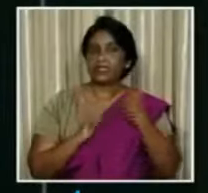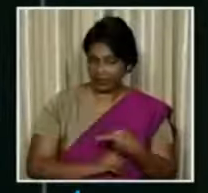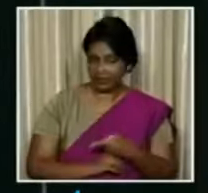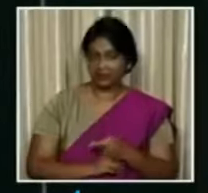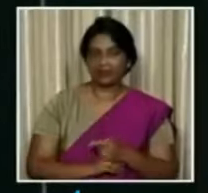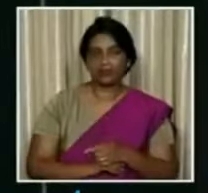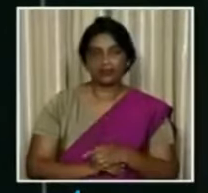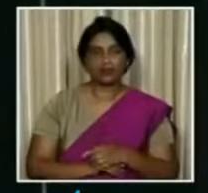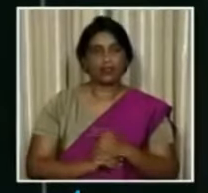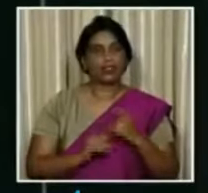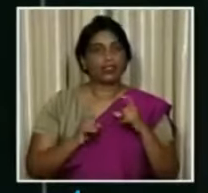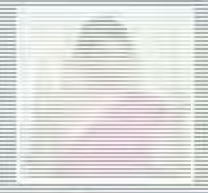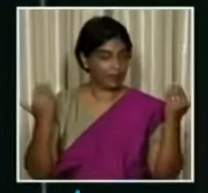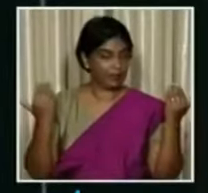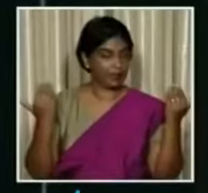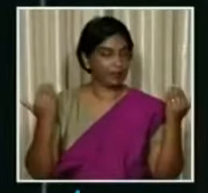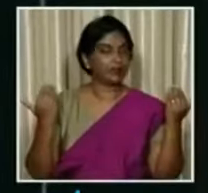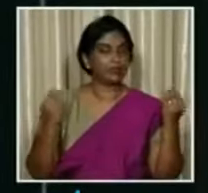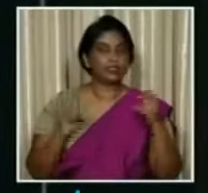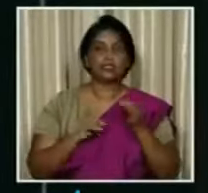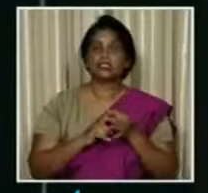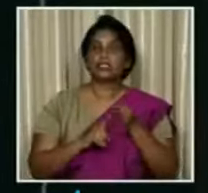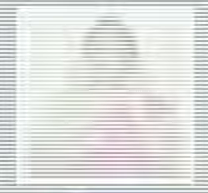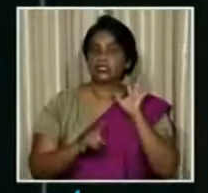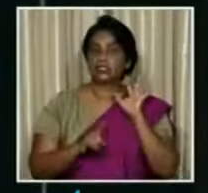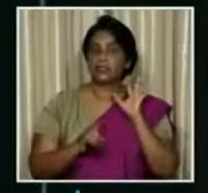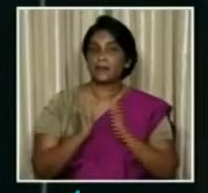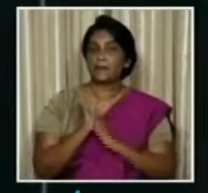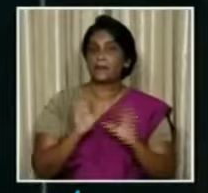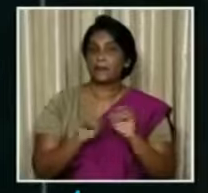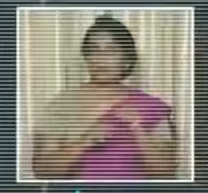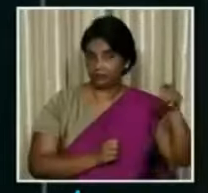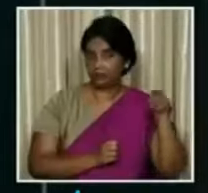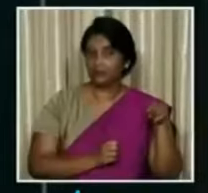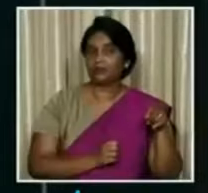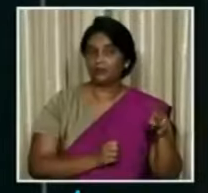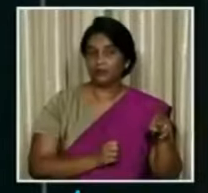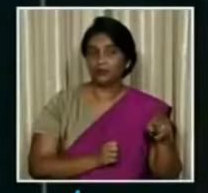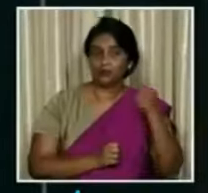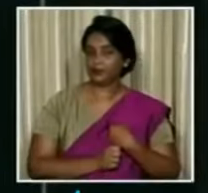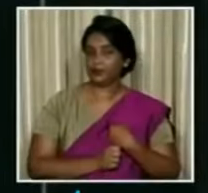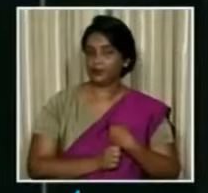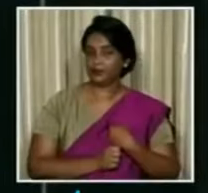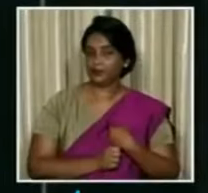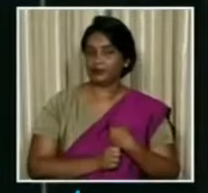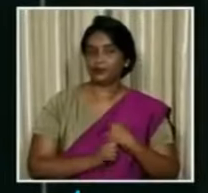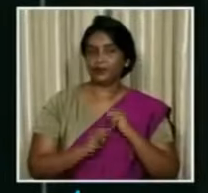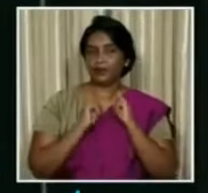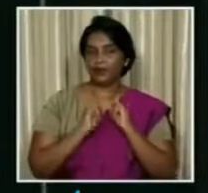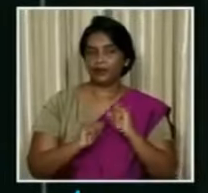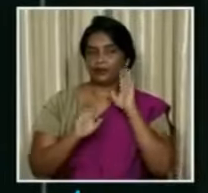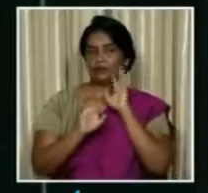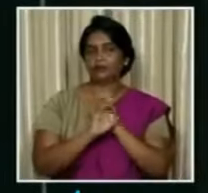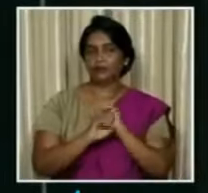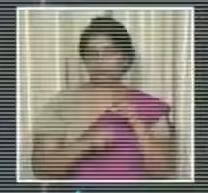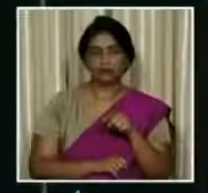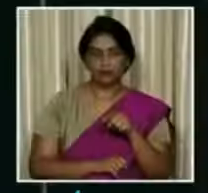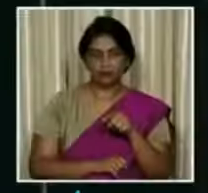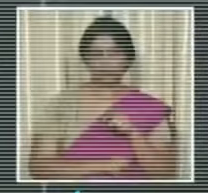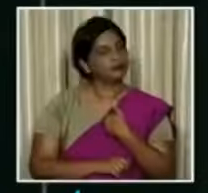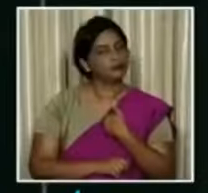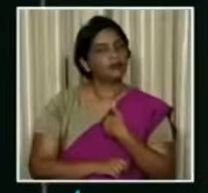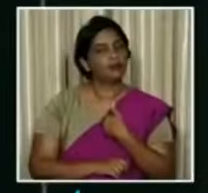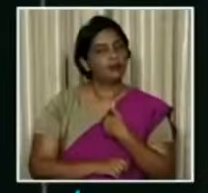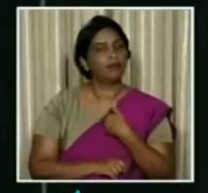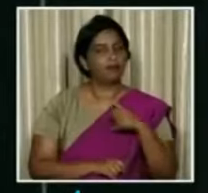ඊයේ දිනේ දිනමින පත්‍රයට ජනාධිපති මාධ්‍යංශයෙන් යවපු මාපිලිබඳව වැරදි ප්‍රකාශයක් සම්බන්ධයෙන් තමයි